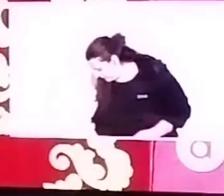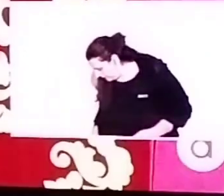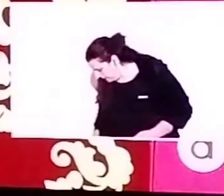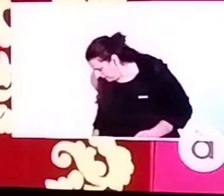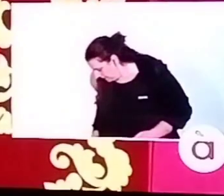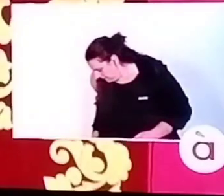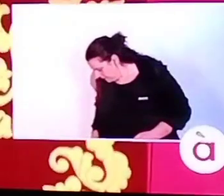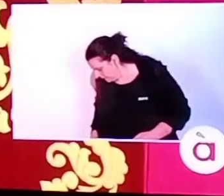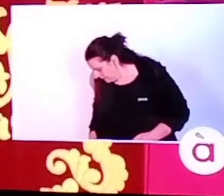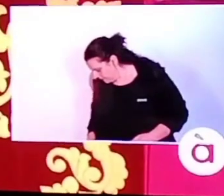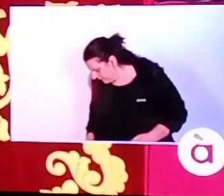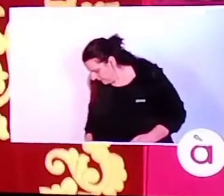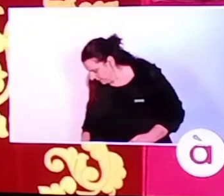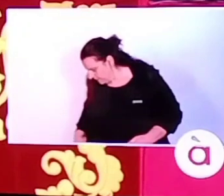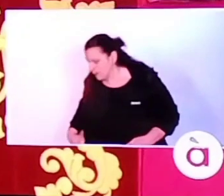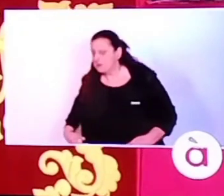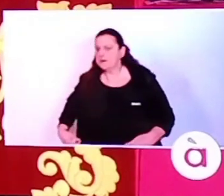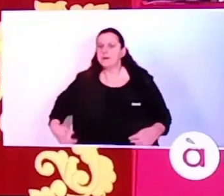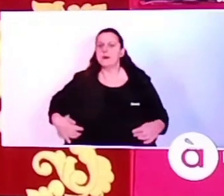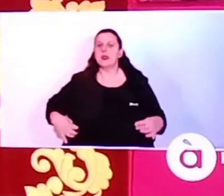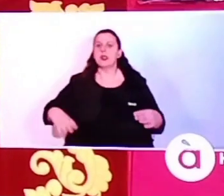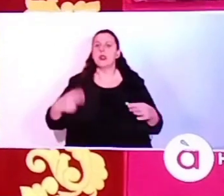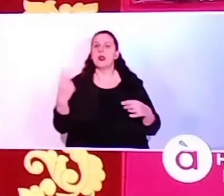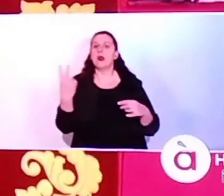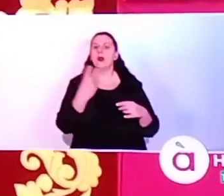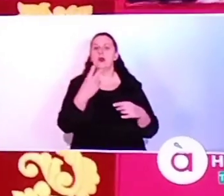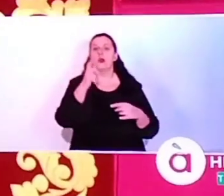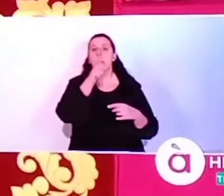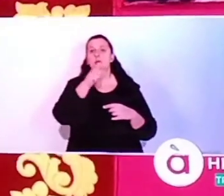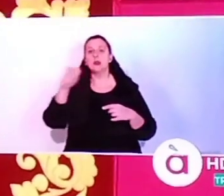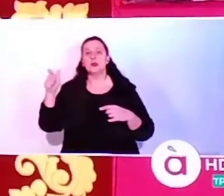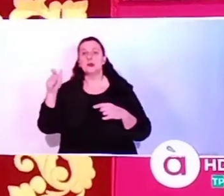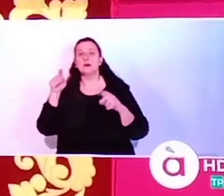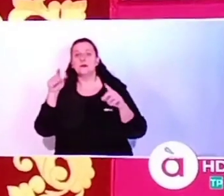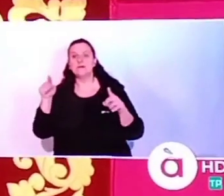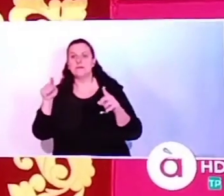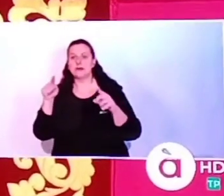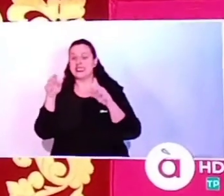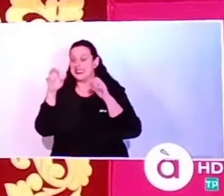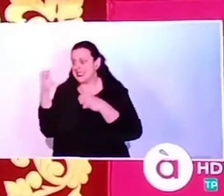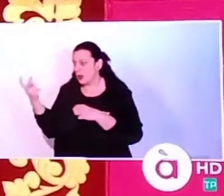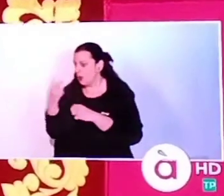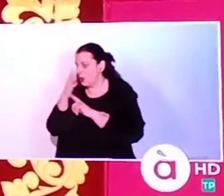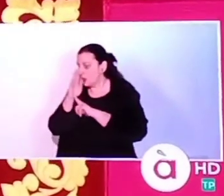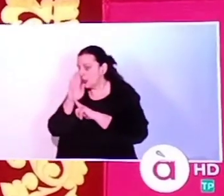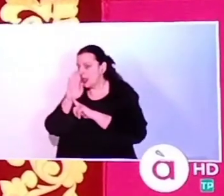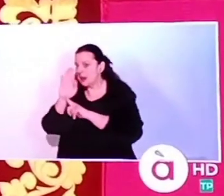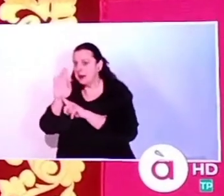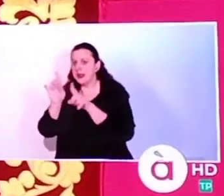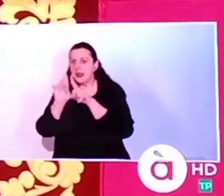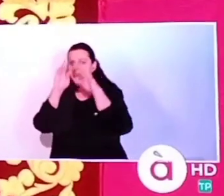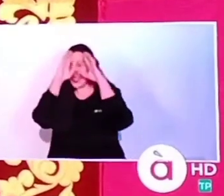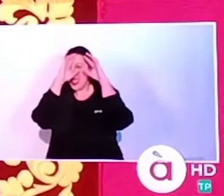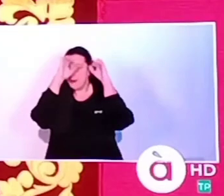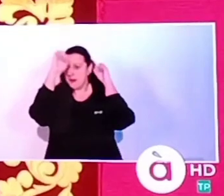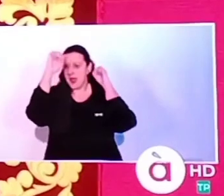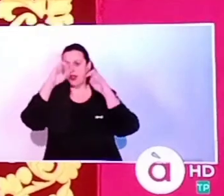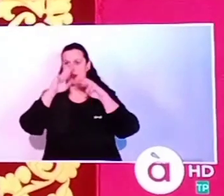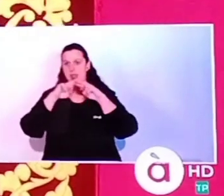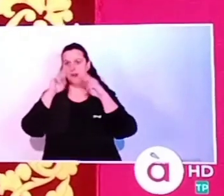Maria Estela i Marina, heu demostrat que esteu a l'altura com a les millors ambaixadores de la festa